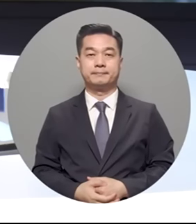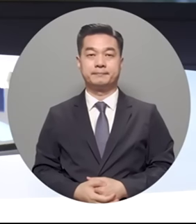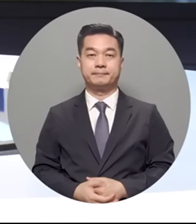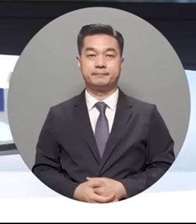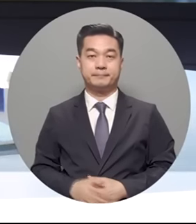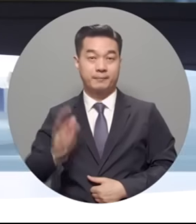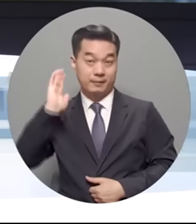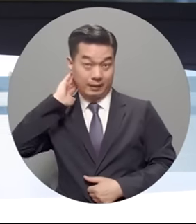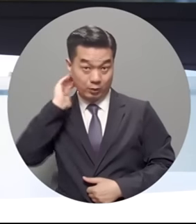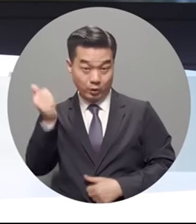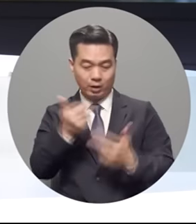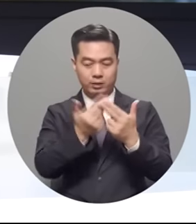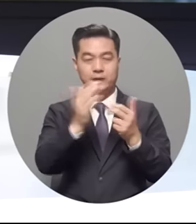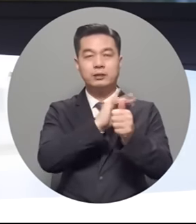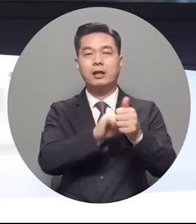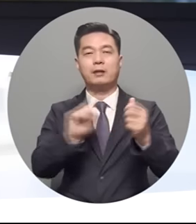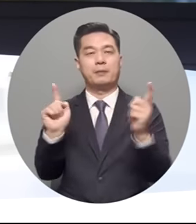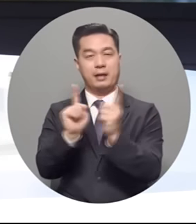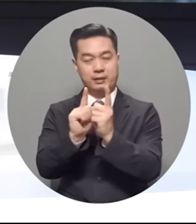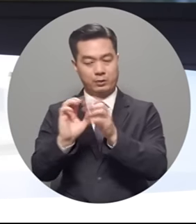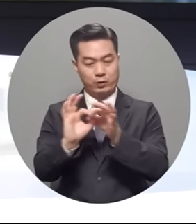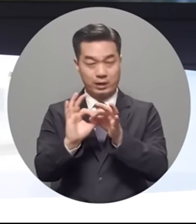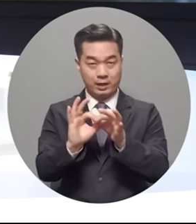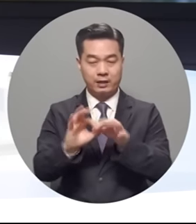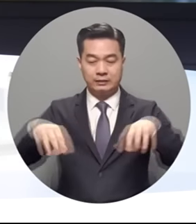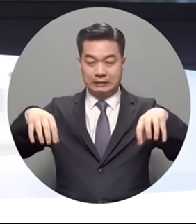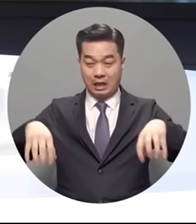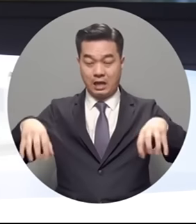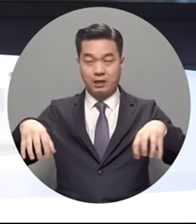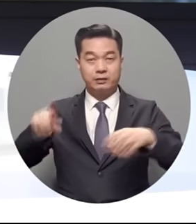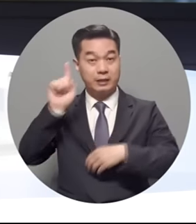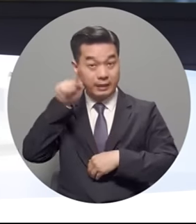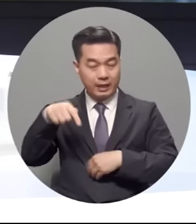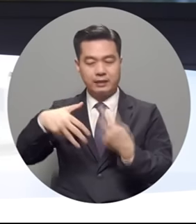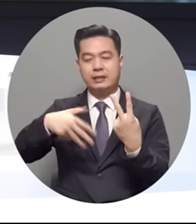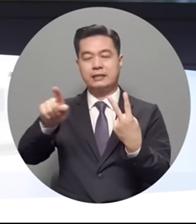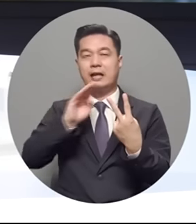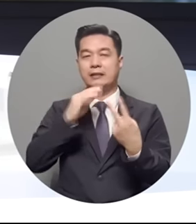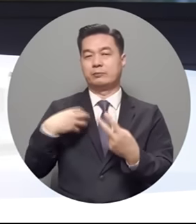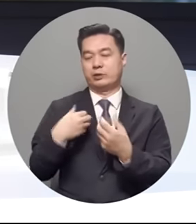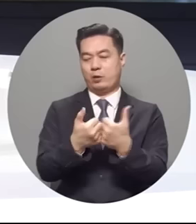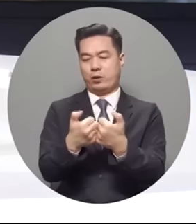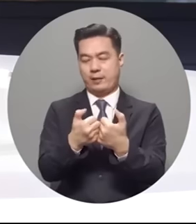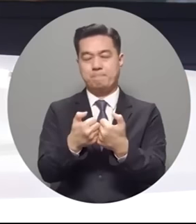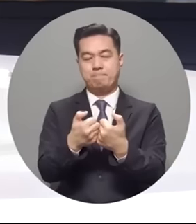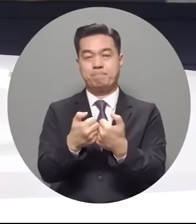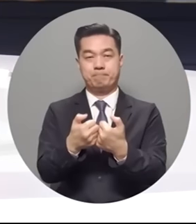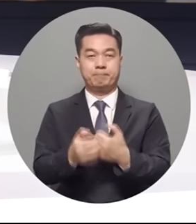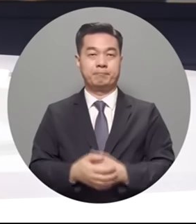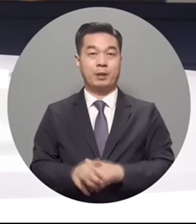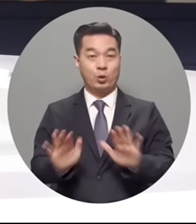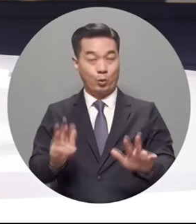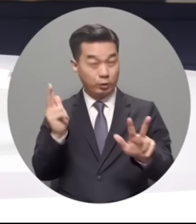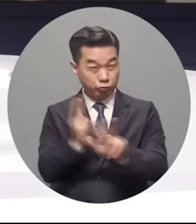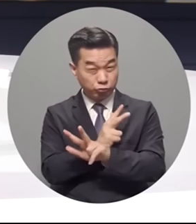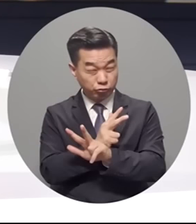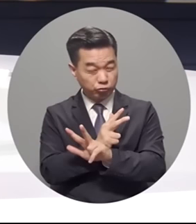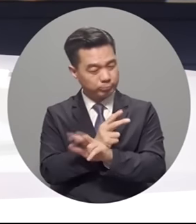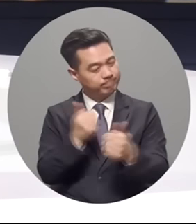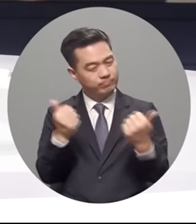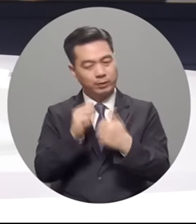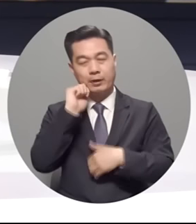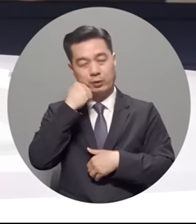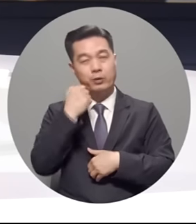영수회담과 관련해 대통령실과 민주당 양측이 내일 2차 실무회동을 갖기로 했습니다. 일단 이번 주엔 회담이 열리기 어려울